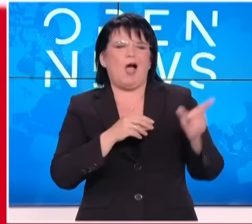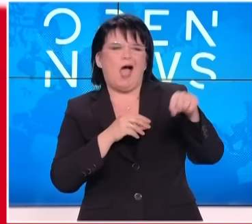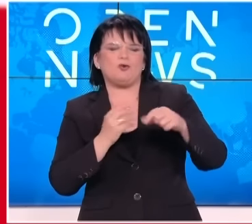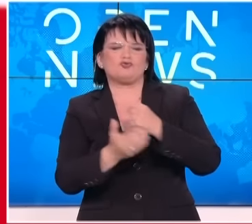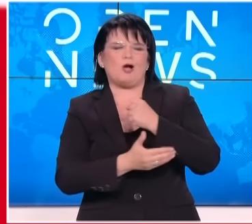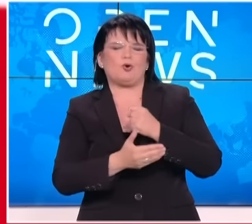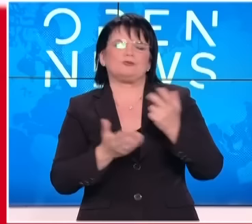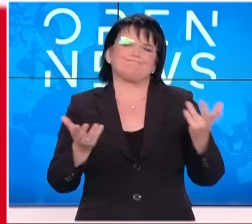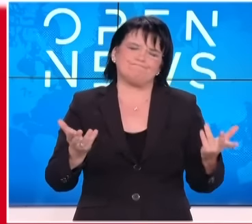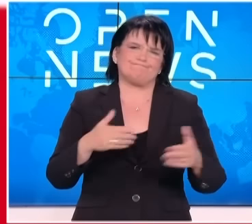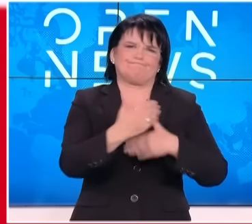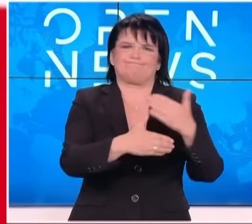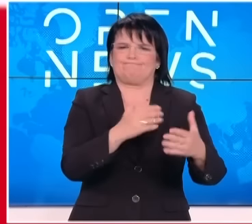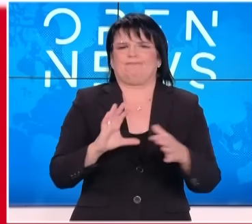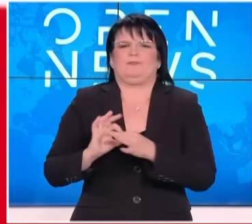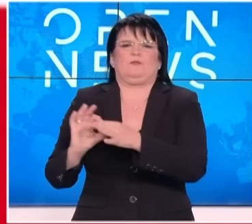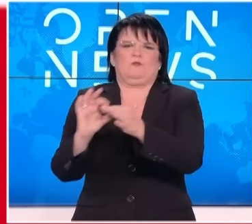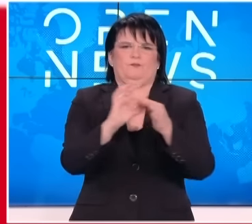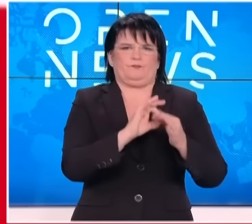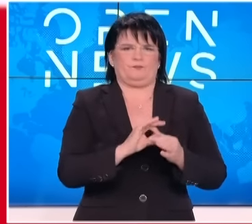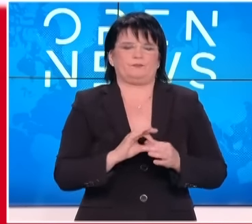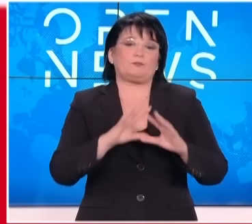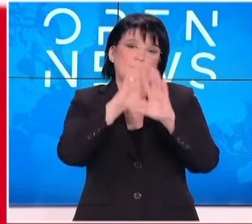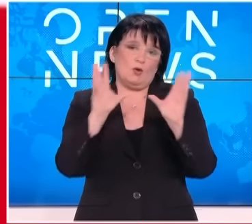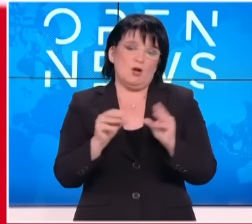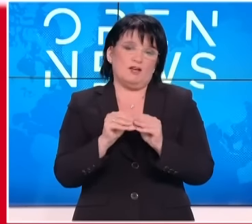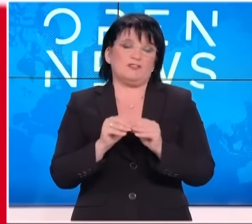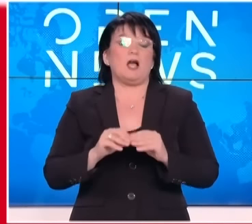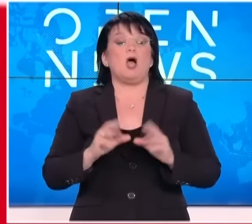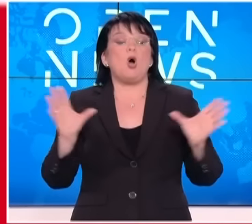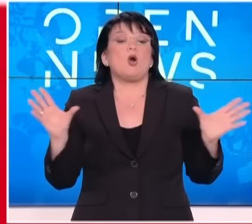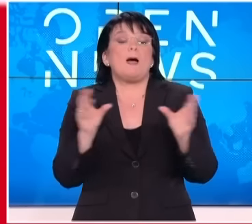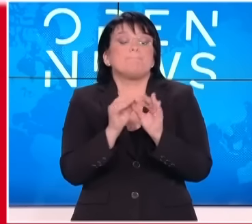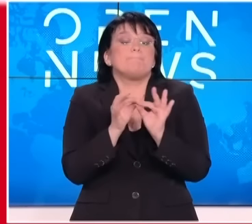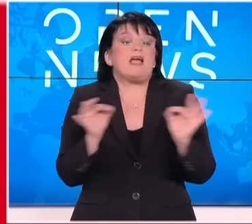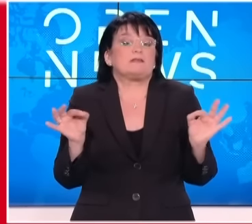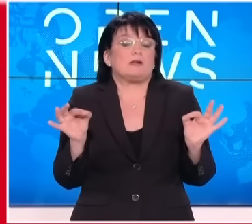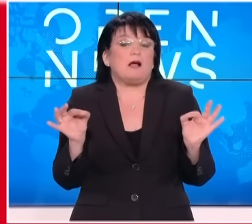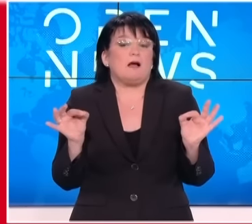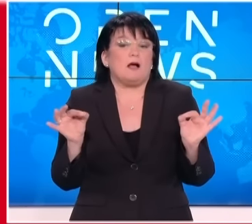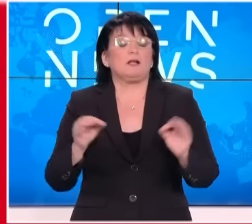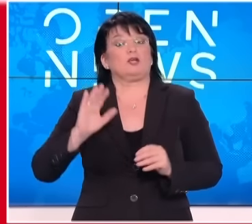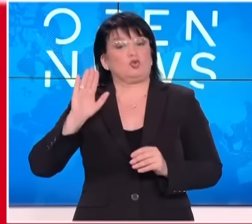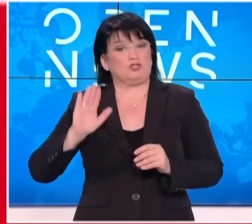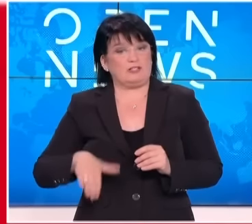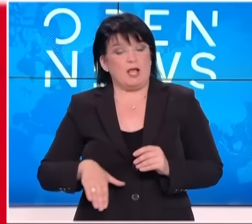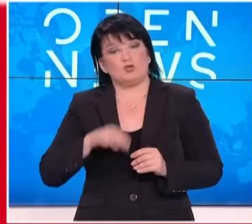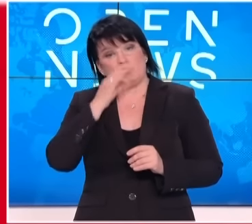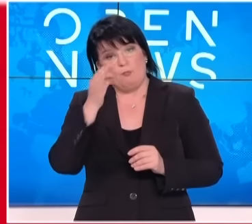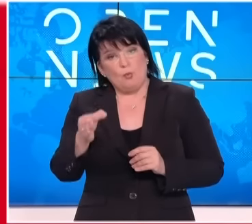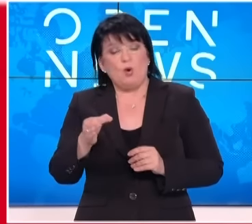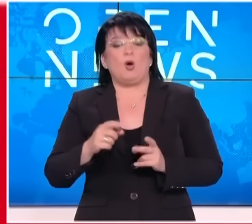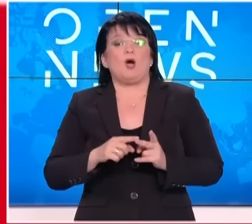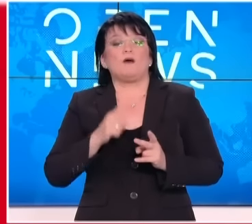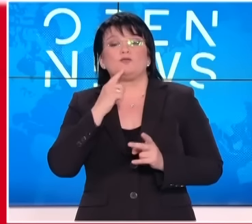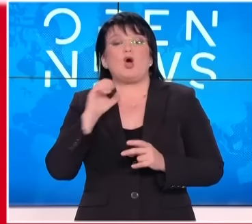αγρότη και δημιουργείται όλη αυτή η κατάσταση άρα αυτά είναι πακέτα μέτρων και τέλος να πω για αυτό